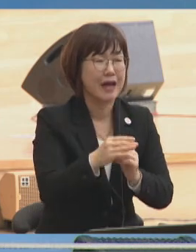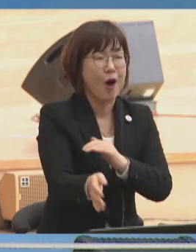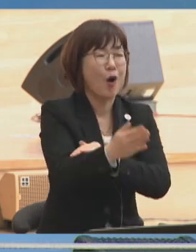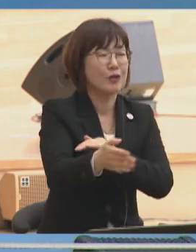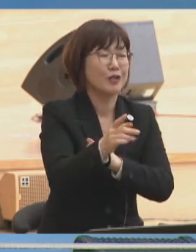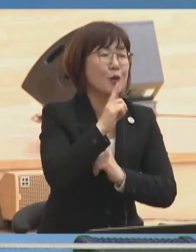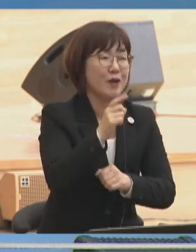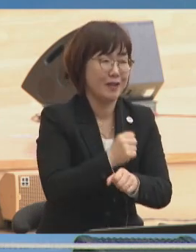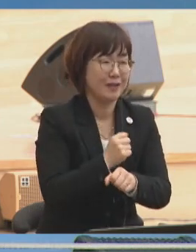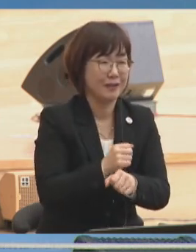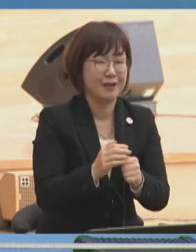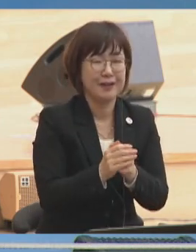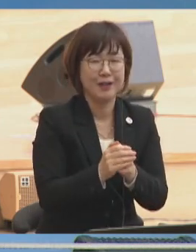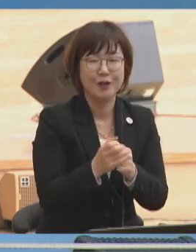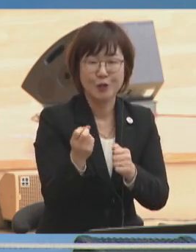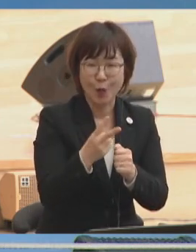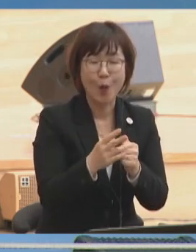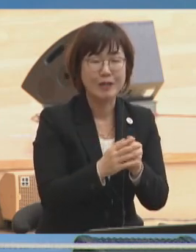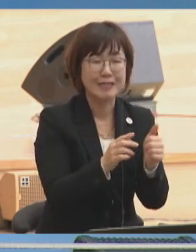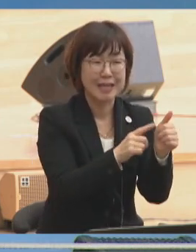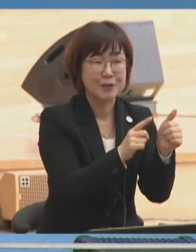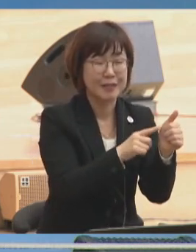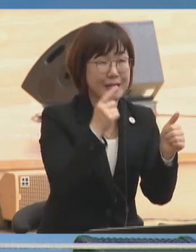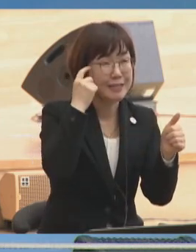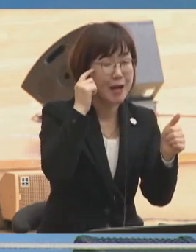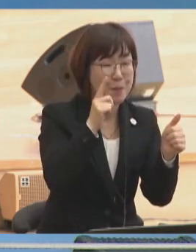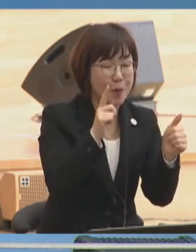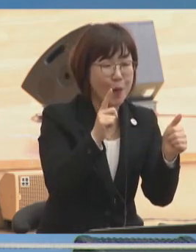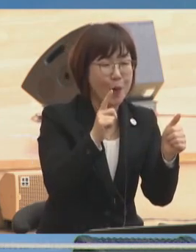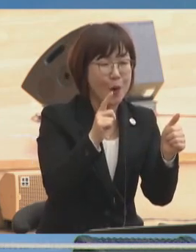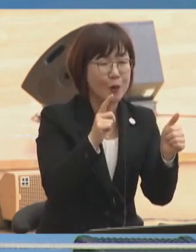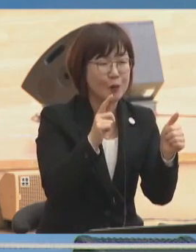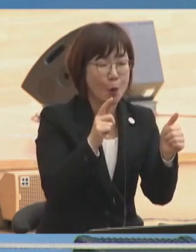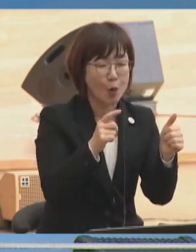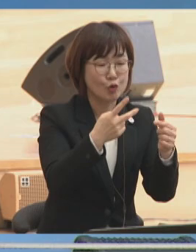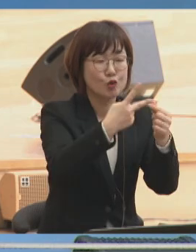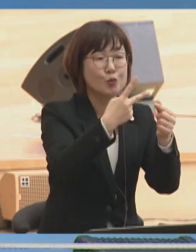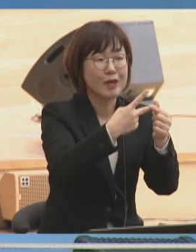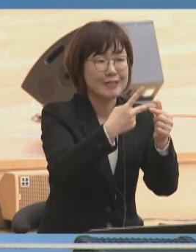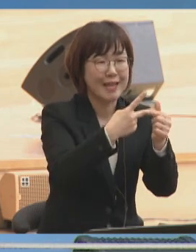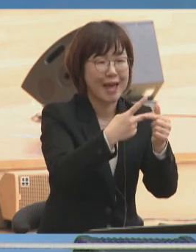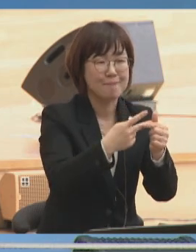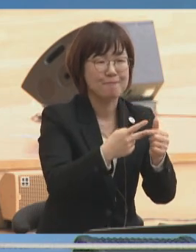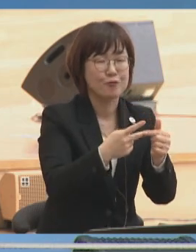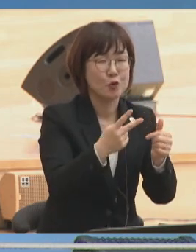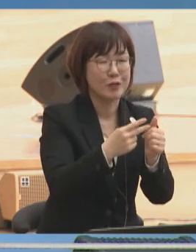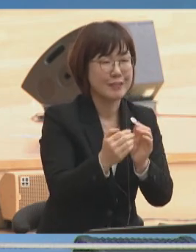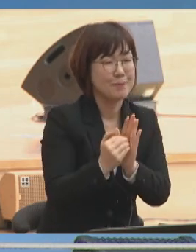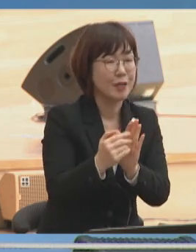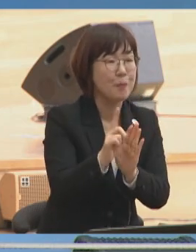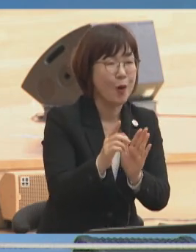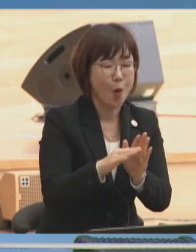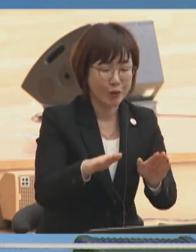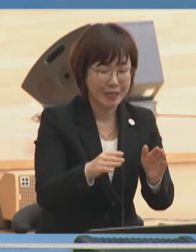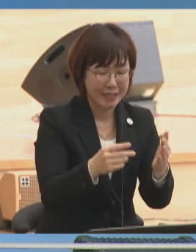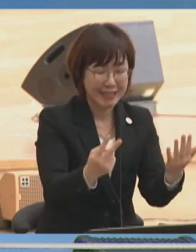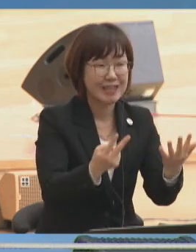김영일 총장님에게 딱 마음에 부딪힌 게 뭐냐면 이게 오늘 봄 이게 걸림돌이에요. 보리떡 5개, 물고기